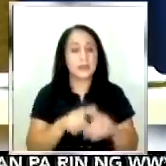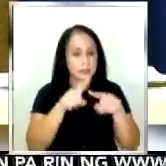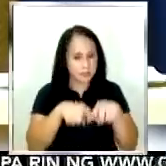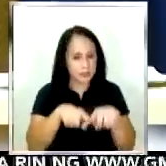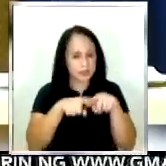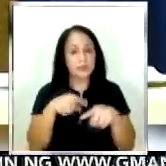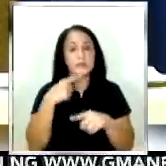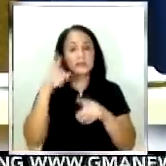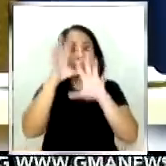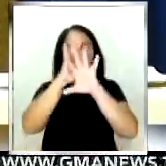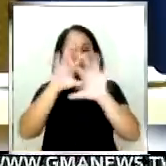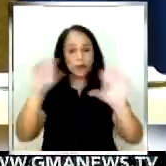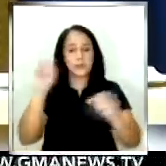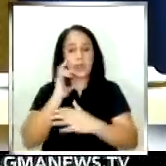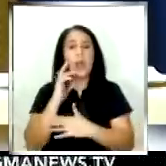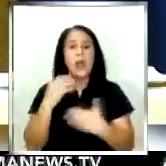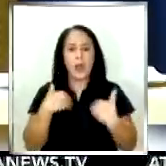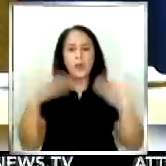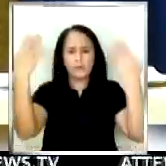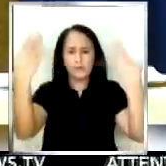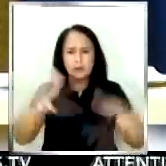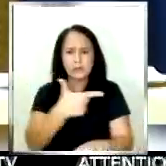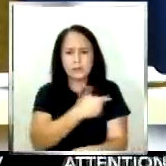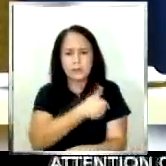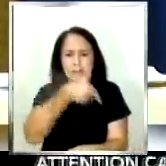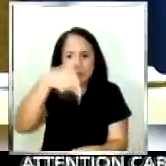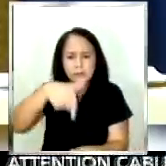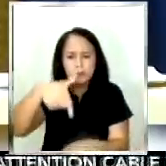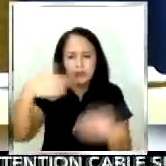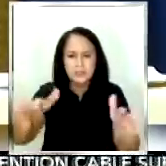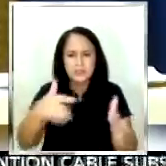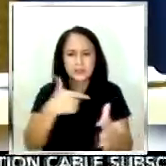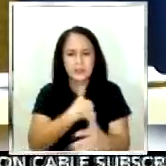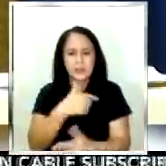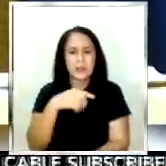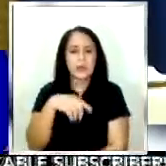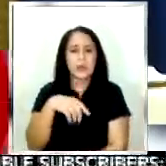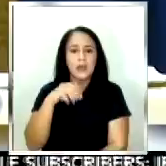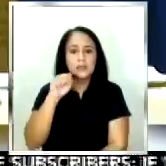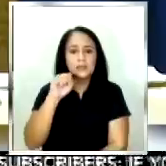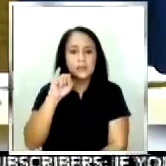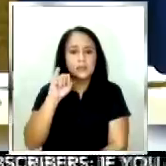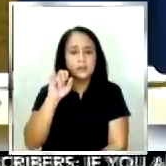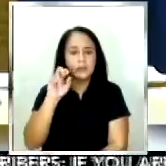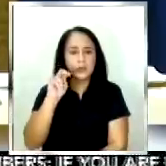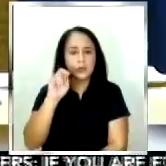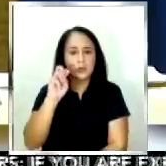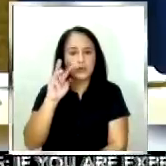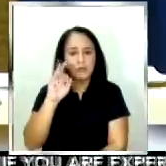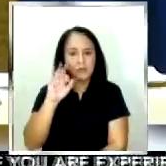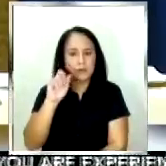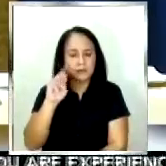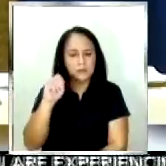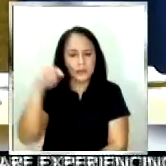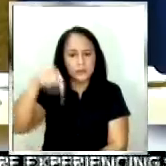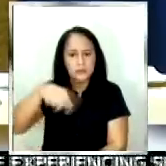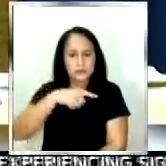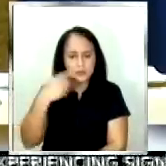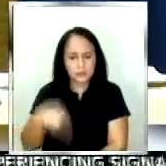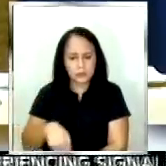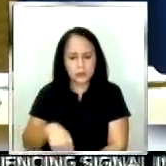may ilan na raw naturukan sa bansa ng bakuna ng Sinopharm ng China. At sabihin ko sa iyo, marami na